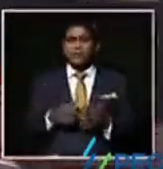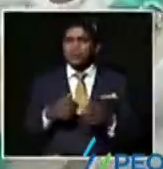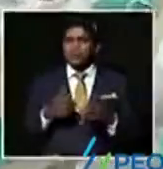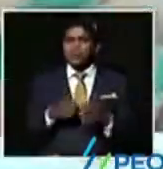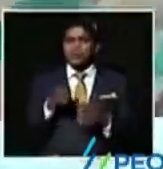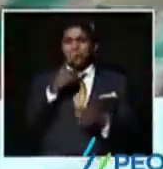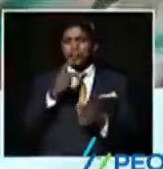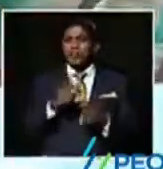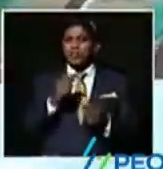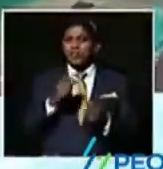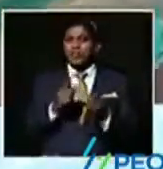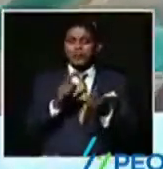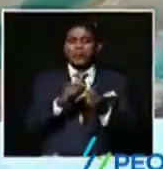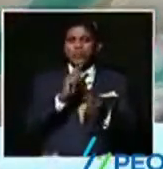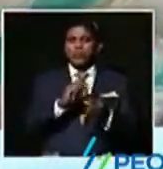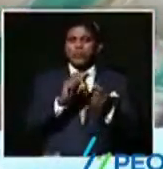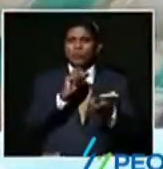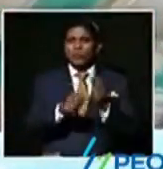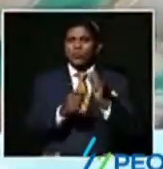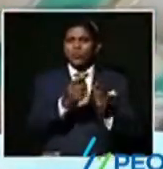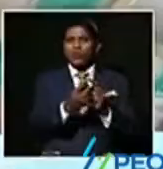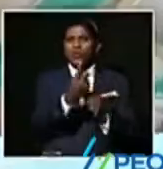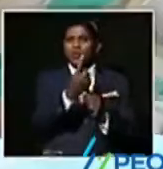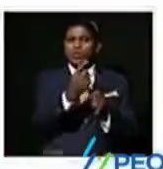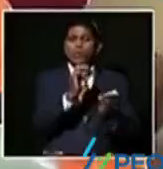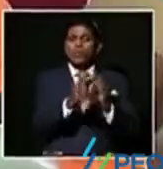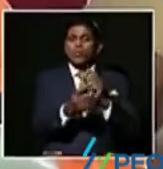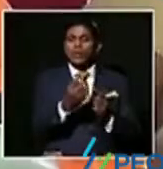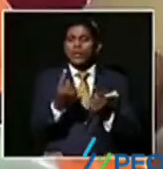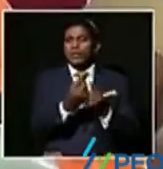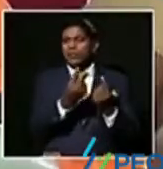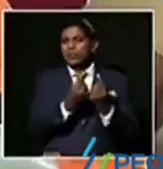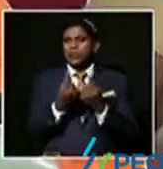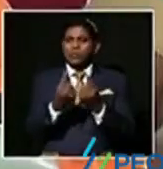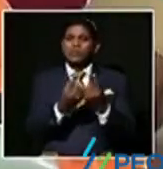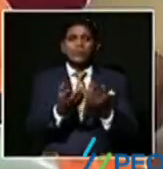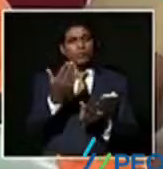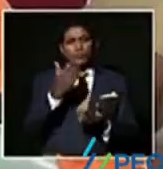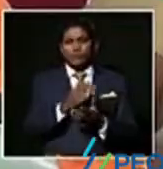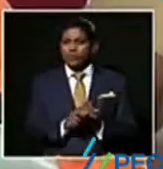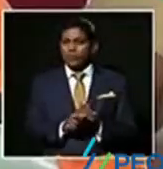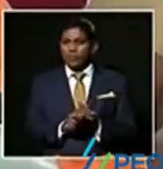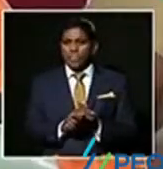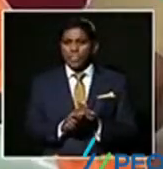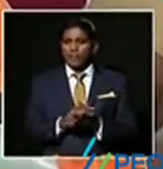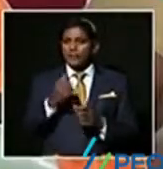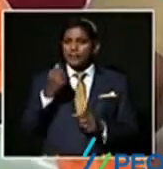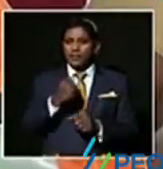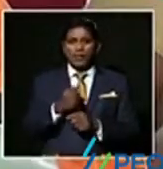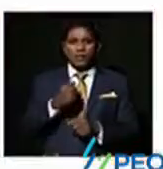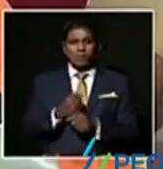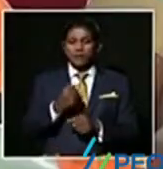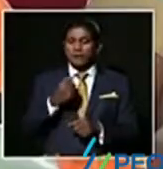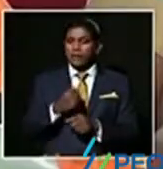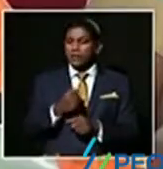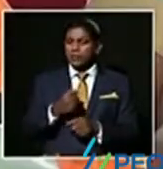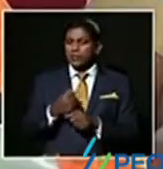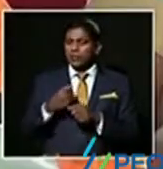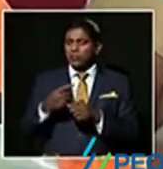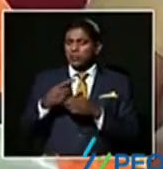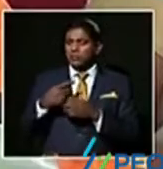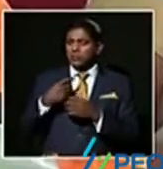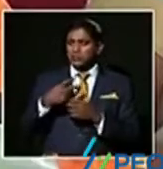ඉල්ලගත්තු. ඔපරා අපිට ලාම් තෙල් ටිකක් ඕනේ. අපි ඒ සල්ලි දෙන්න නේද? රජය කිසිදු සැලකිල්ලක් නැති බව අපිට හොඳටම දන්නවා. මේ